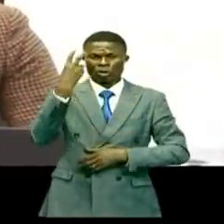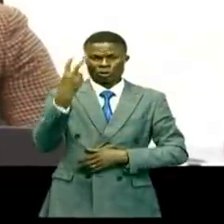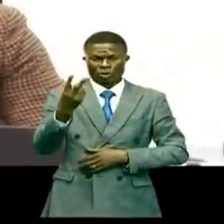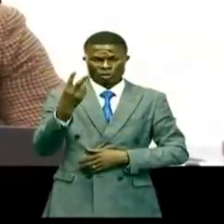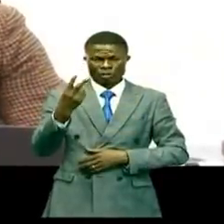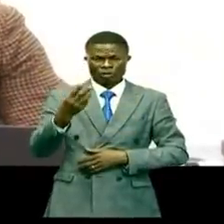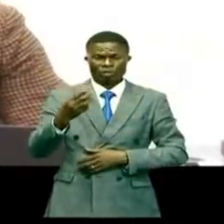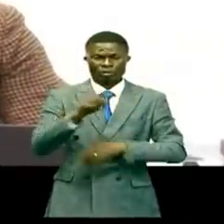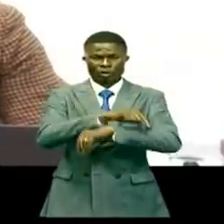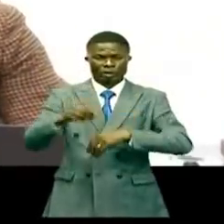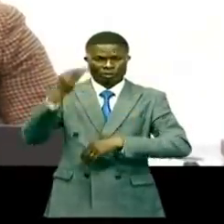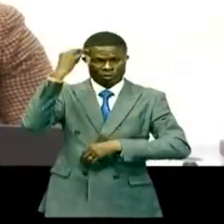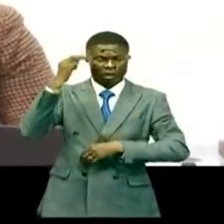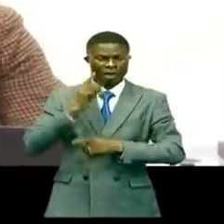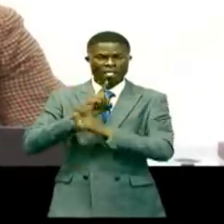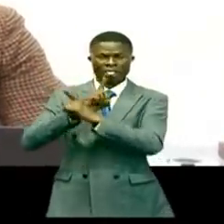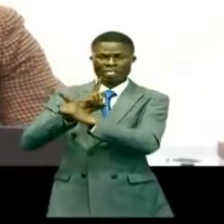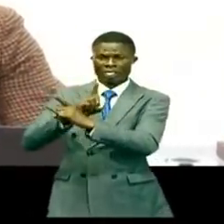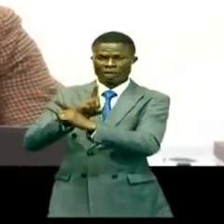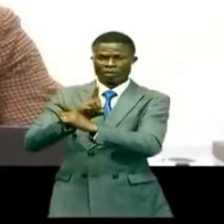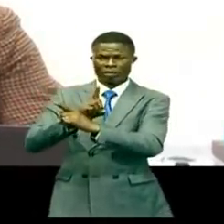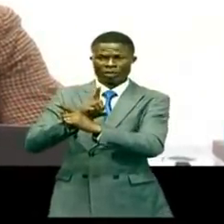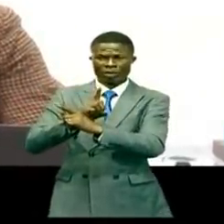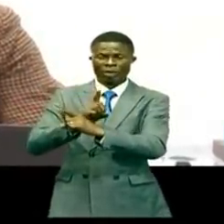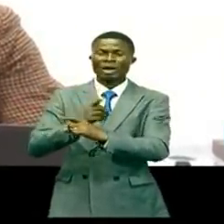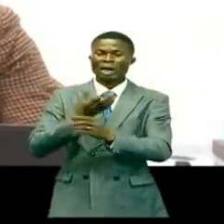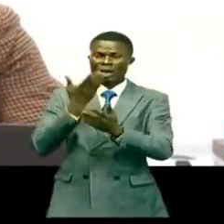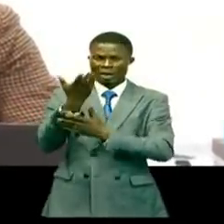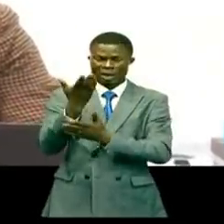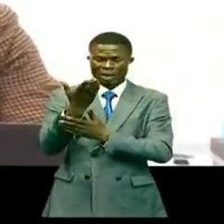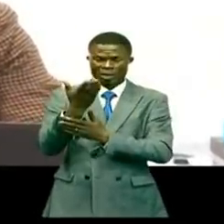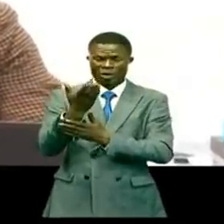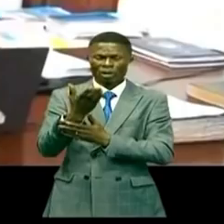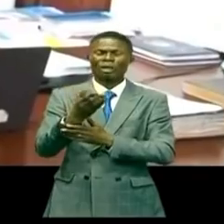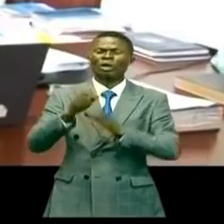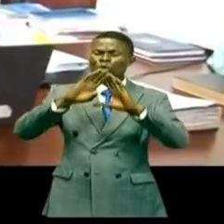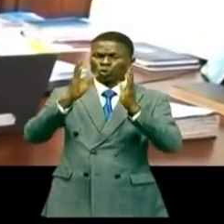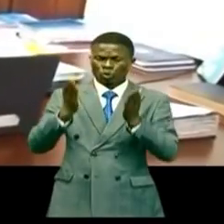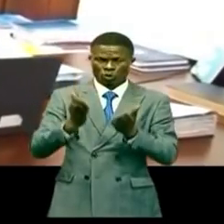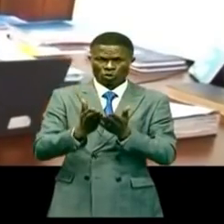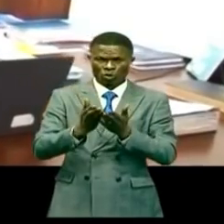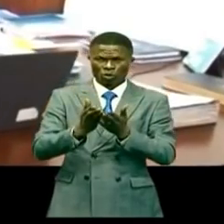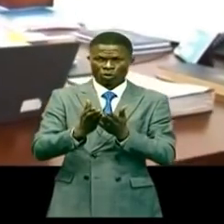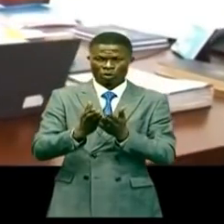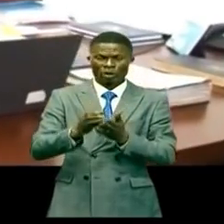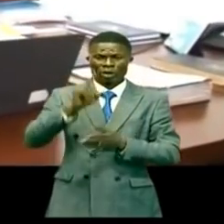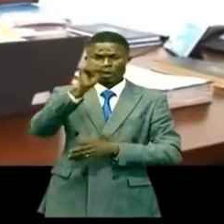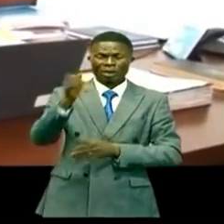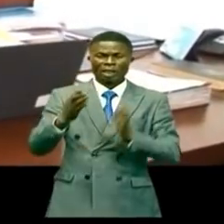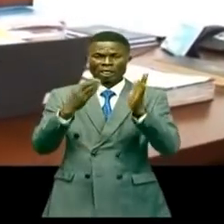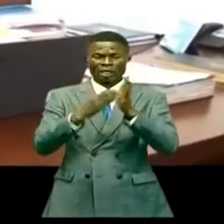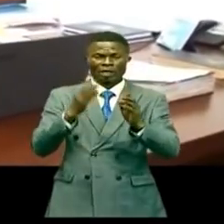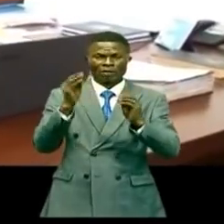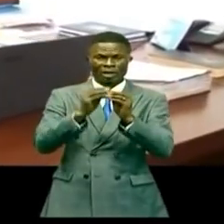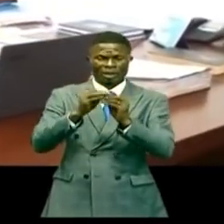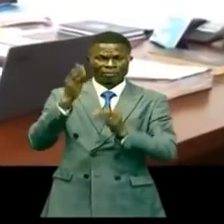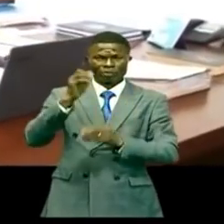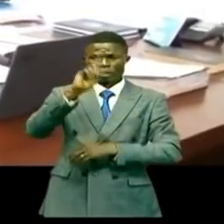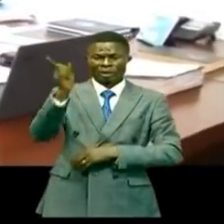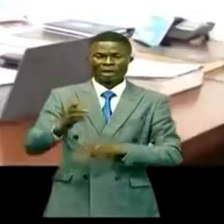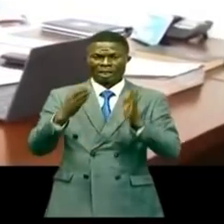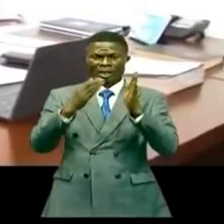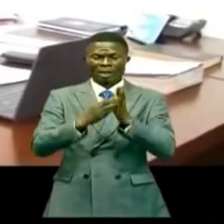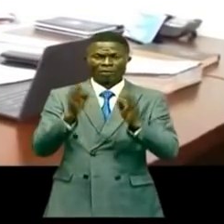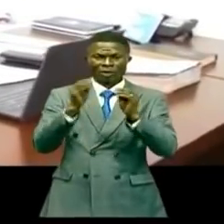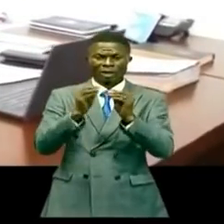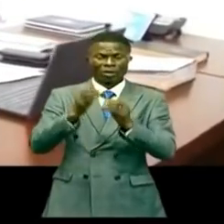Le ministère de la Défense réitère les recommandations faites à la 39e Conseil de ministres, à la 39e réunion du